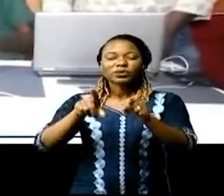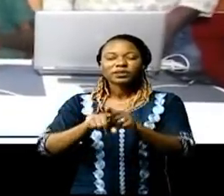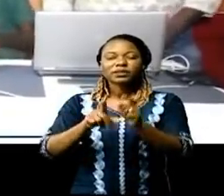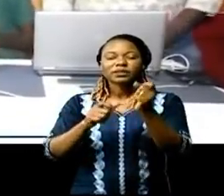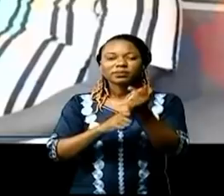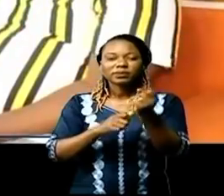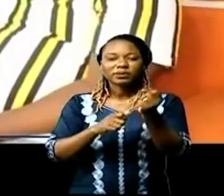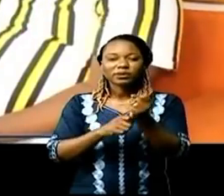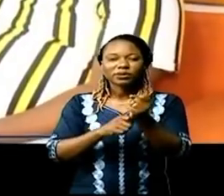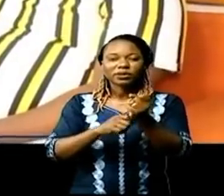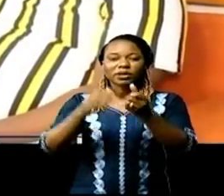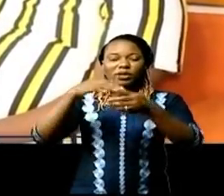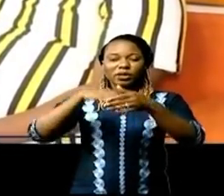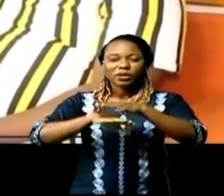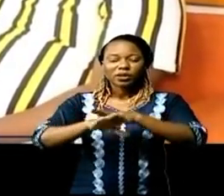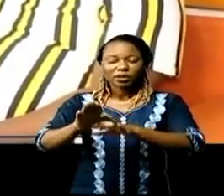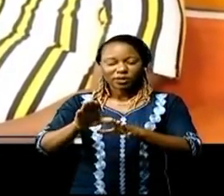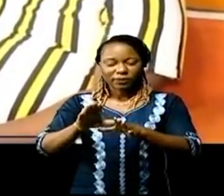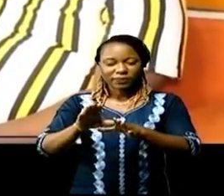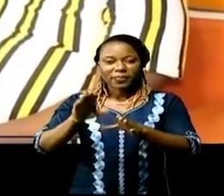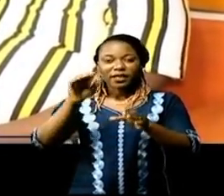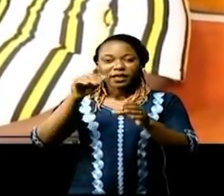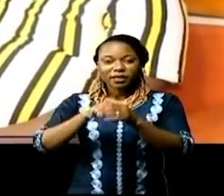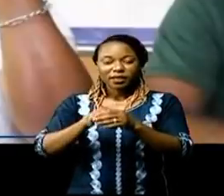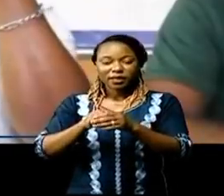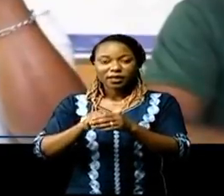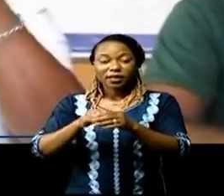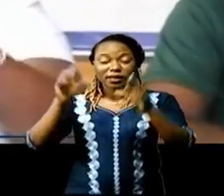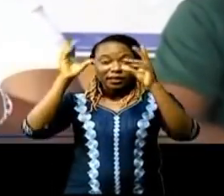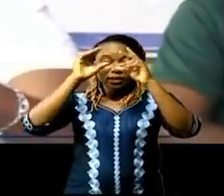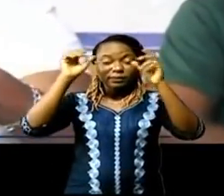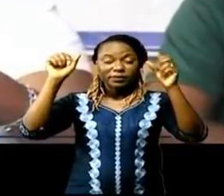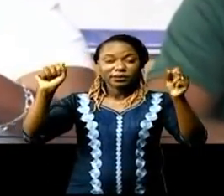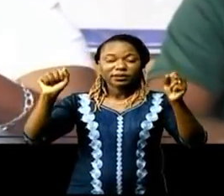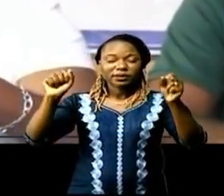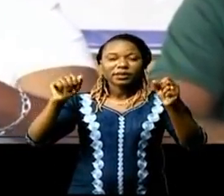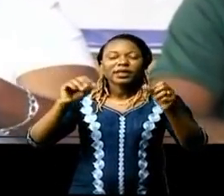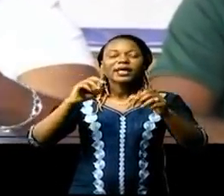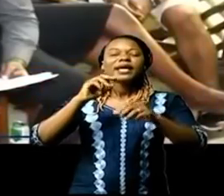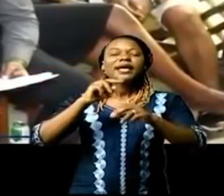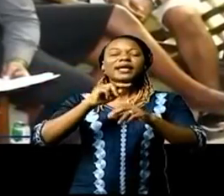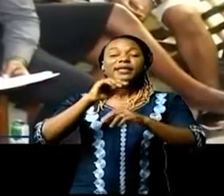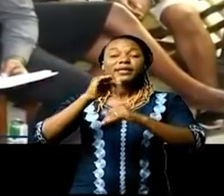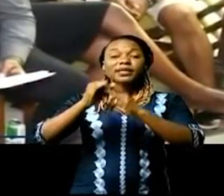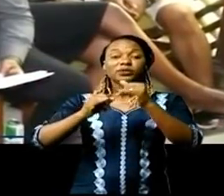caméramans du Congo, UNCC. Le président national, Jérène Kelani, en fait le point.